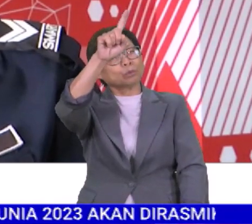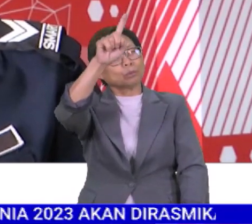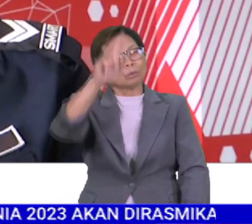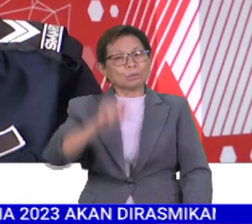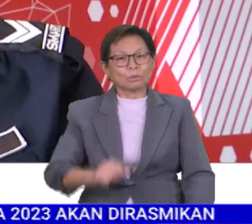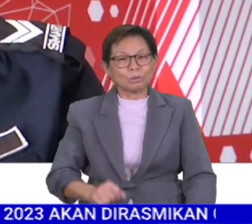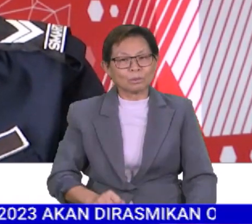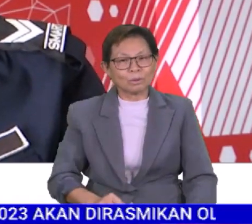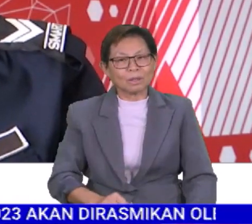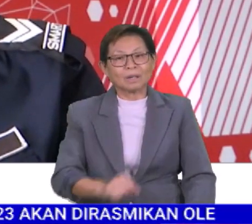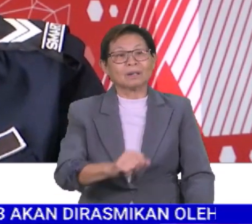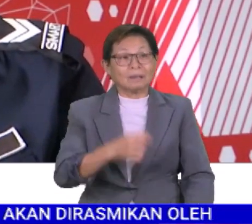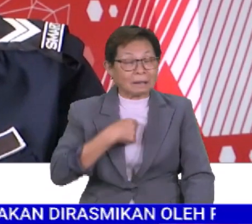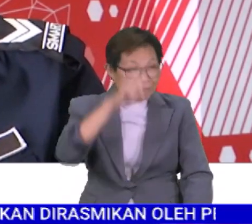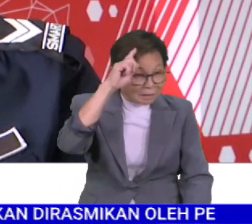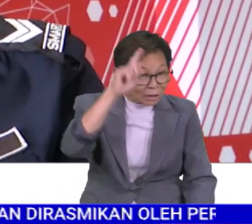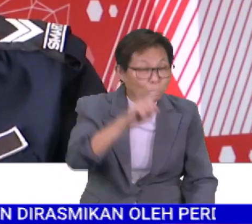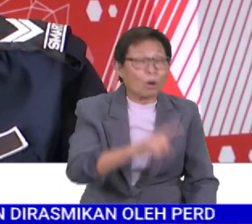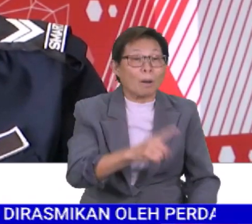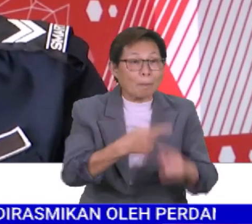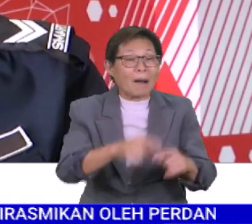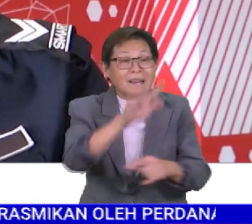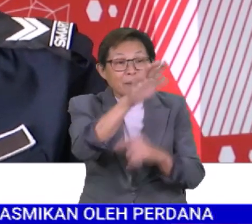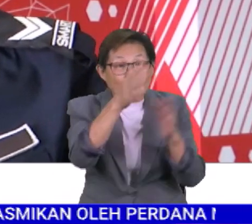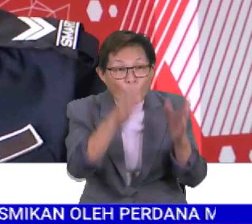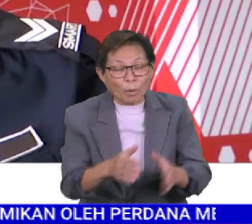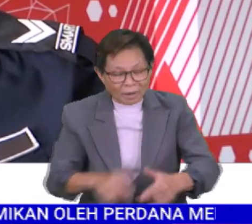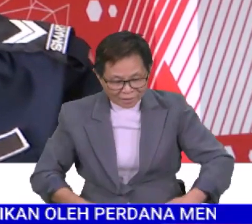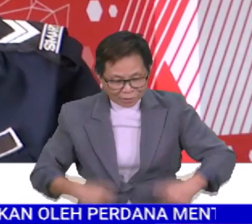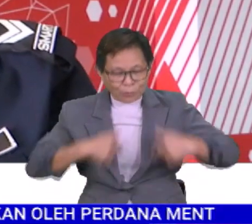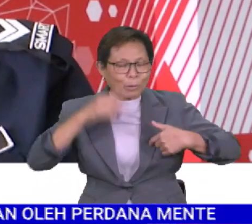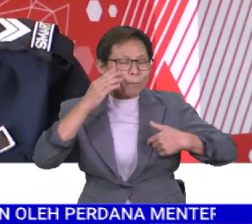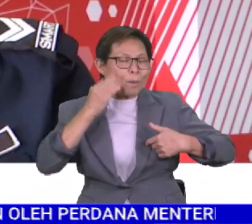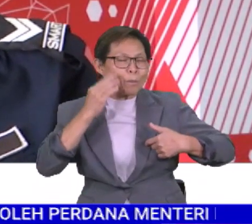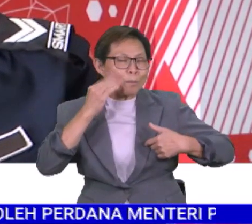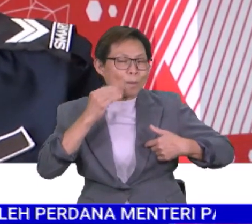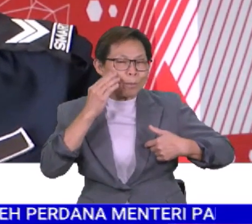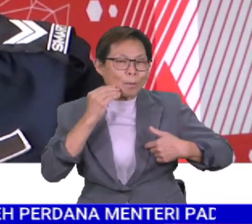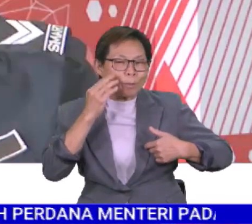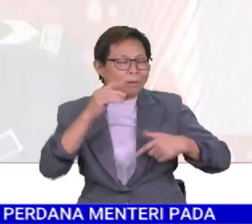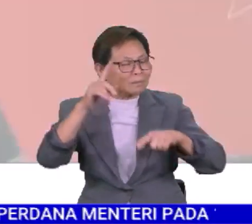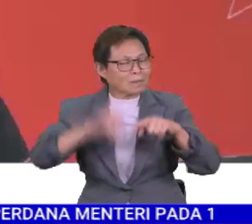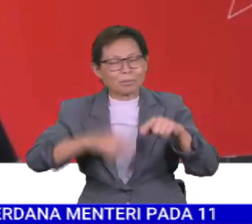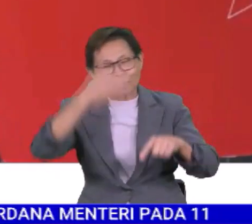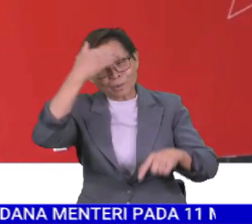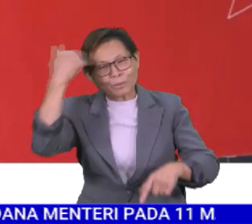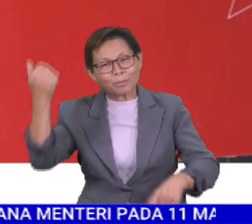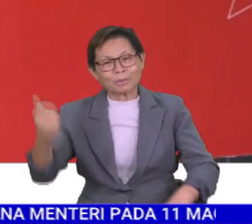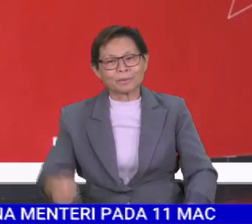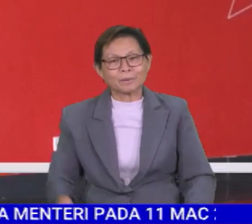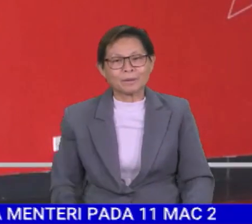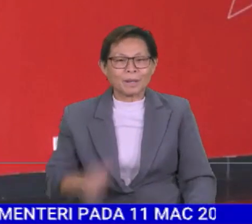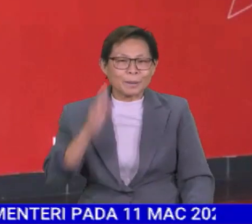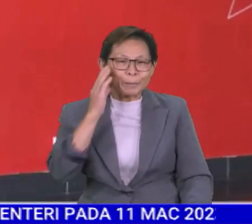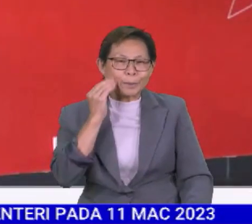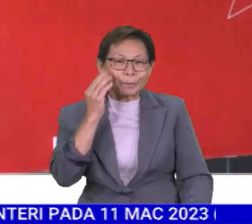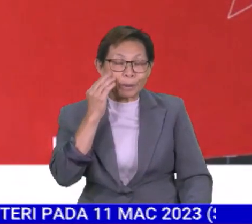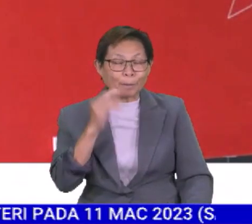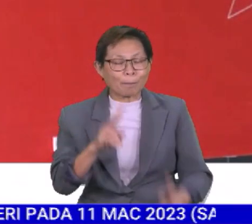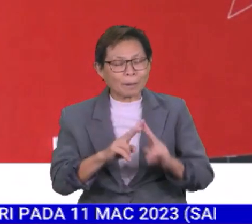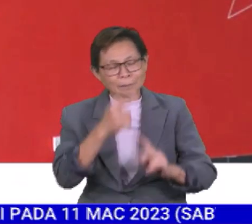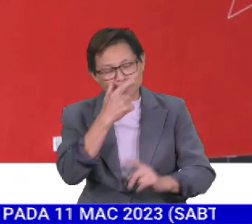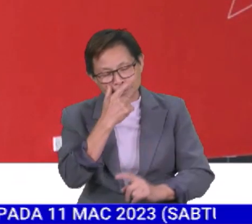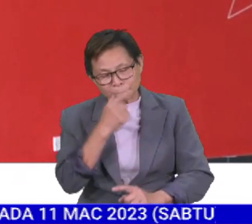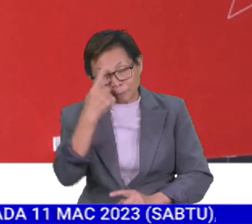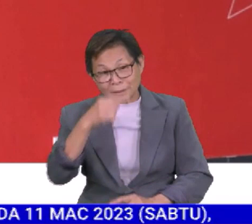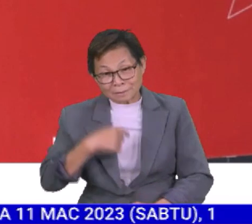satu, nampaknya lima orang mangsa yang hidup. Itu merupakan pengalaman yang tak boleh dilupalah. Pengalaman yang paling sedih